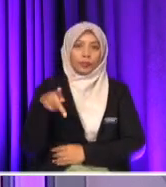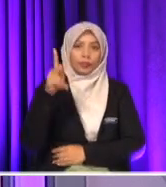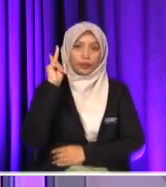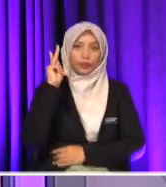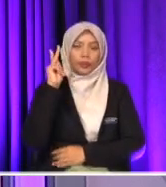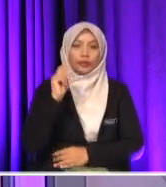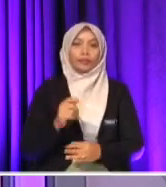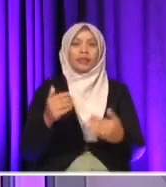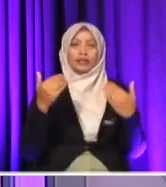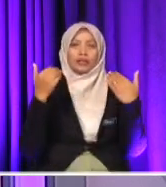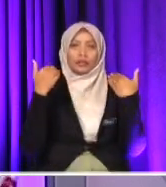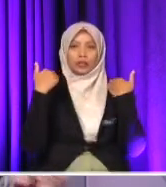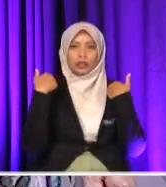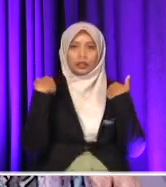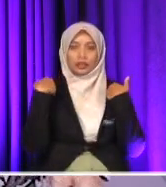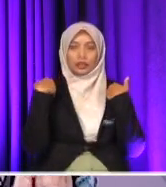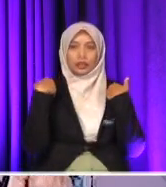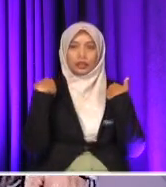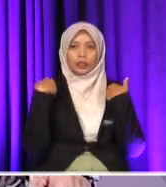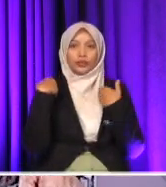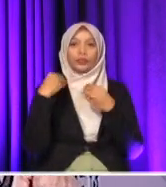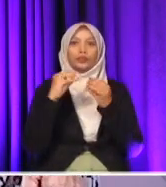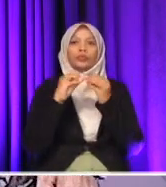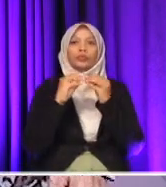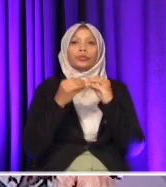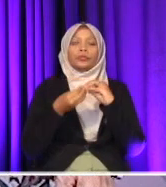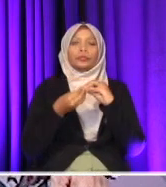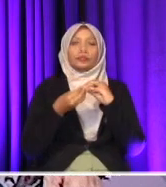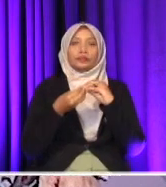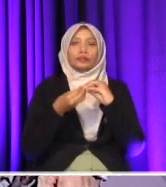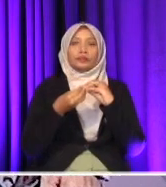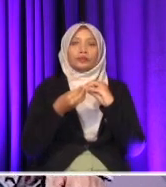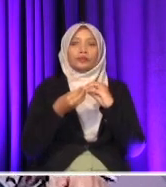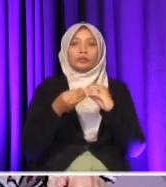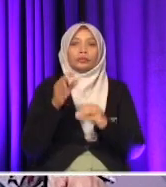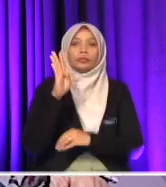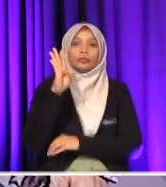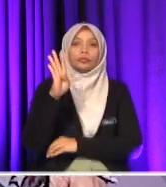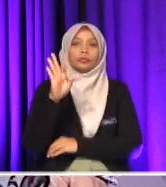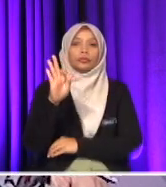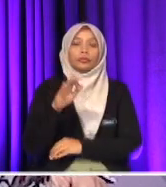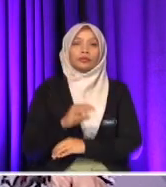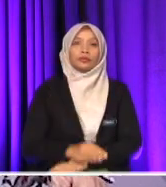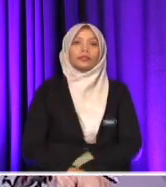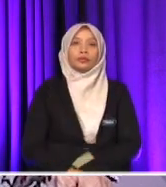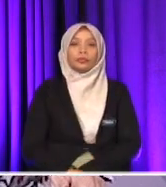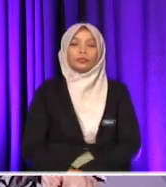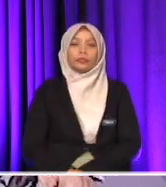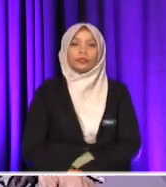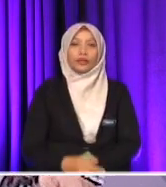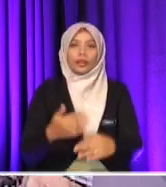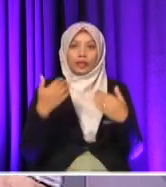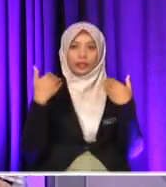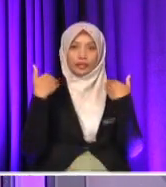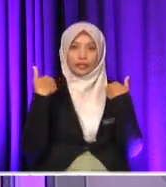unit dia adalah dalam, apa unit dia tadi? Dalam farad kan? Dan kita ada, betul ke pemuat dalam farad? Okey, dan kita ada,